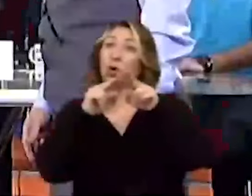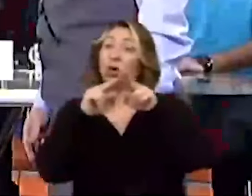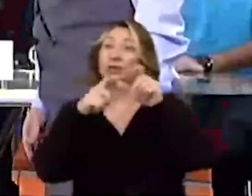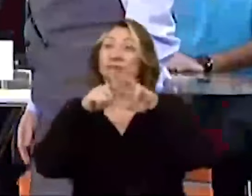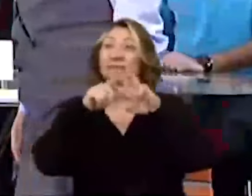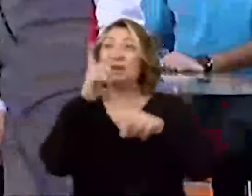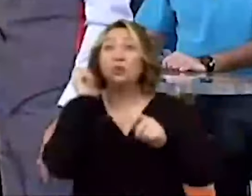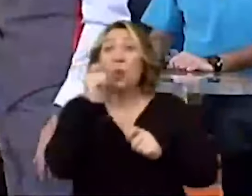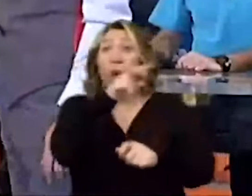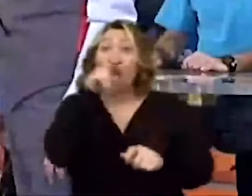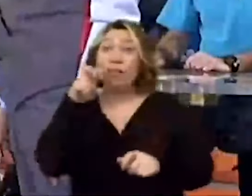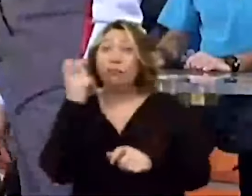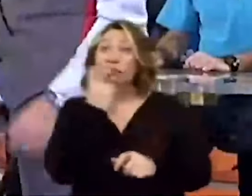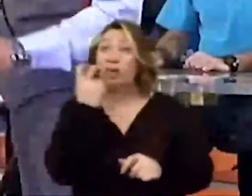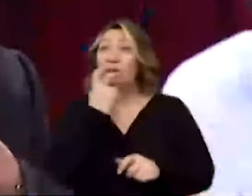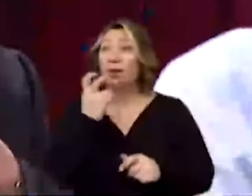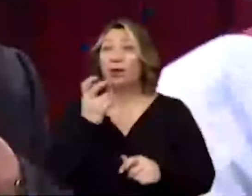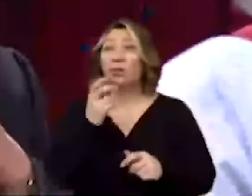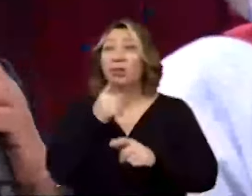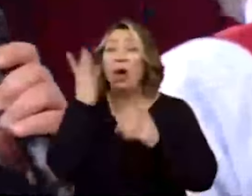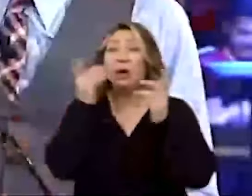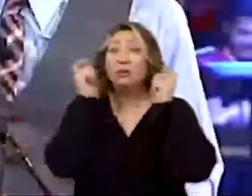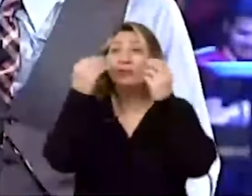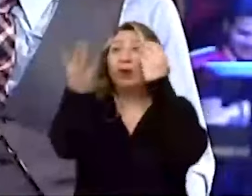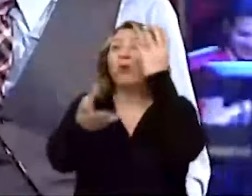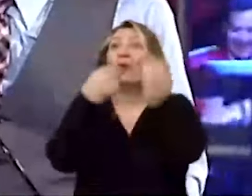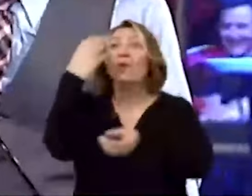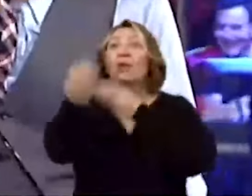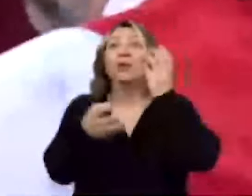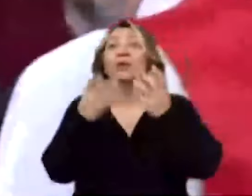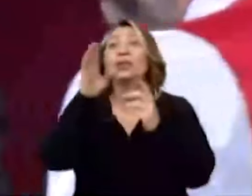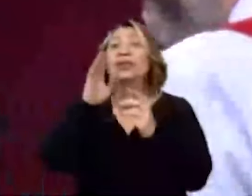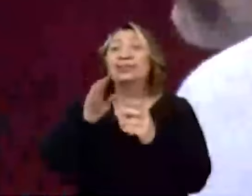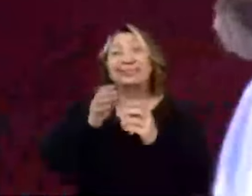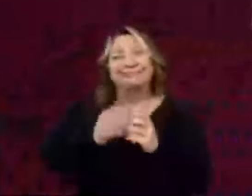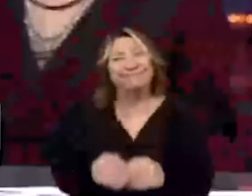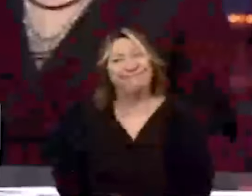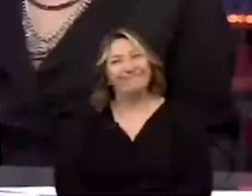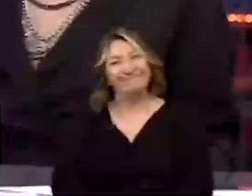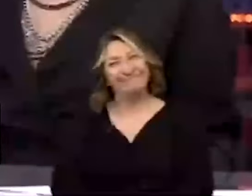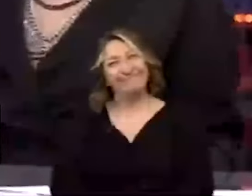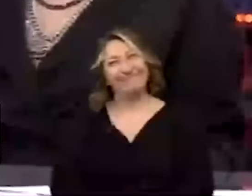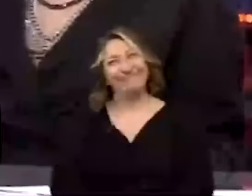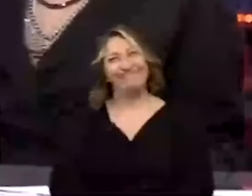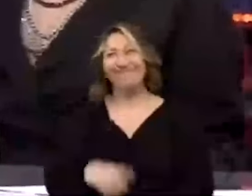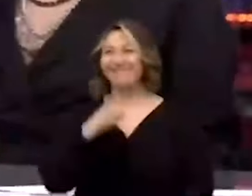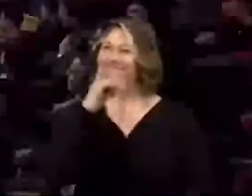aldım şarkıyı. Sadece bana verdi. Ya bu ne herkes sana veriyor? Tarkan sana veriyor. Ya.